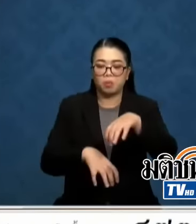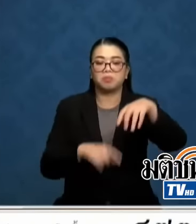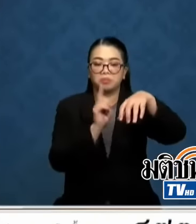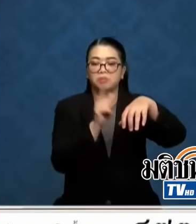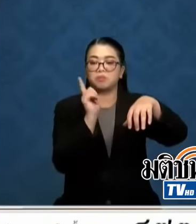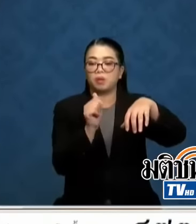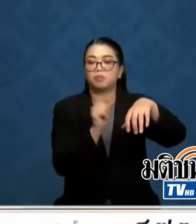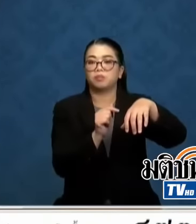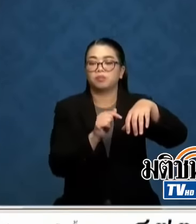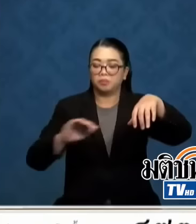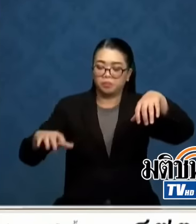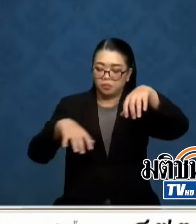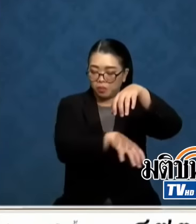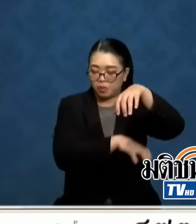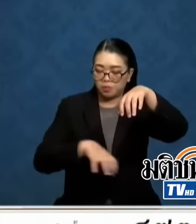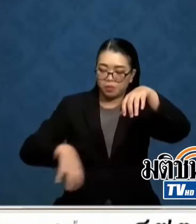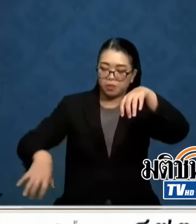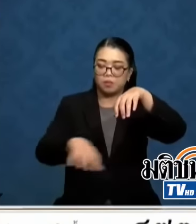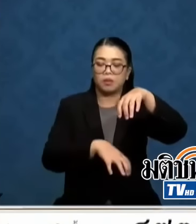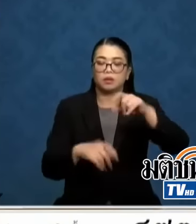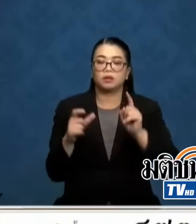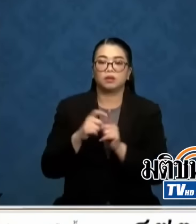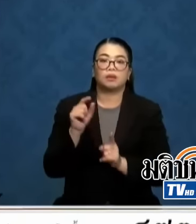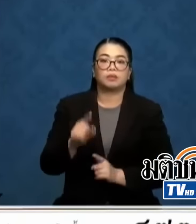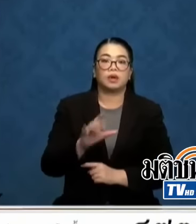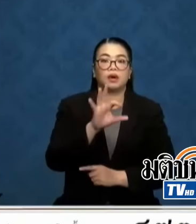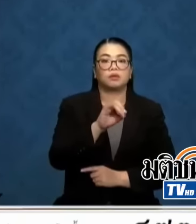นะครับนั่นคือคำสั่งที่